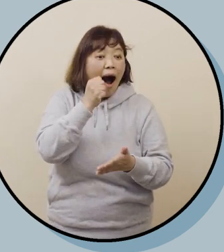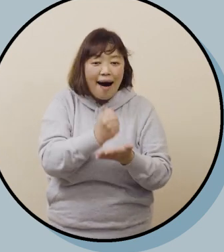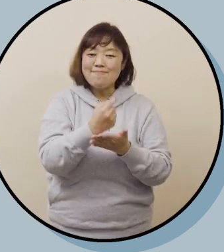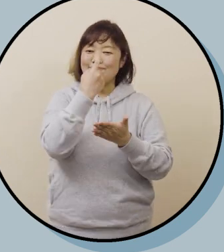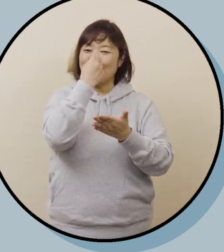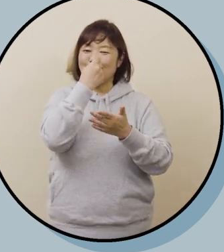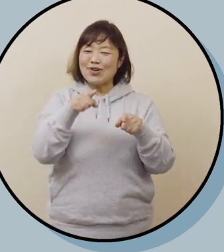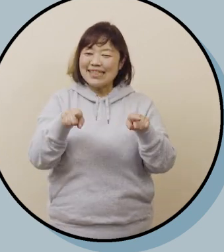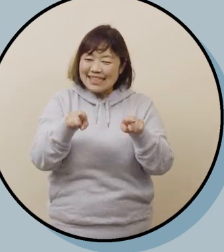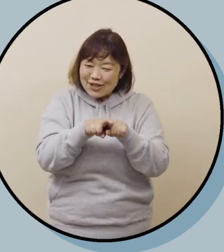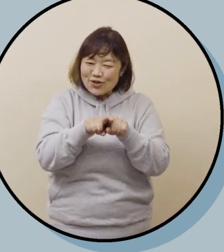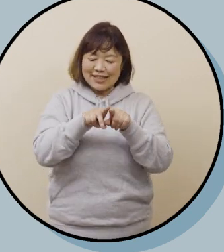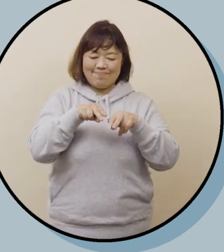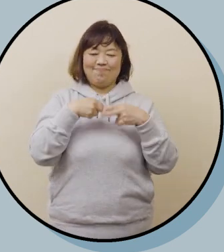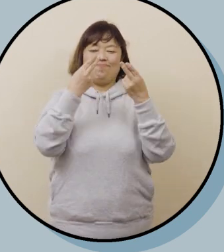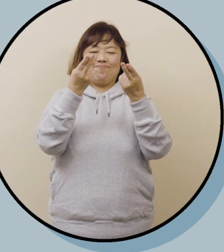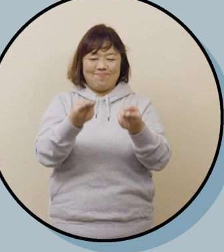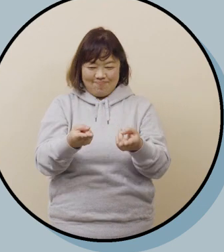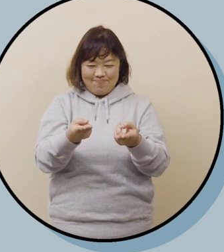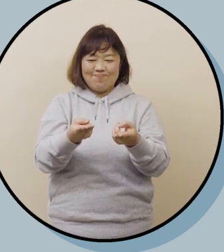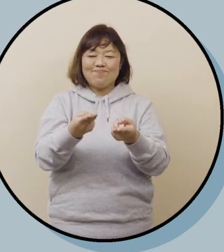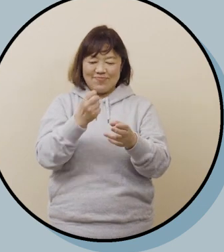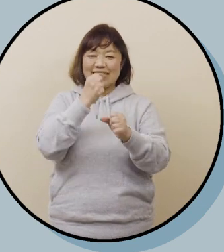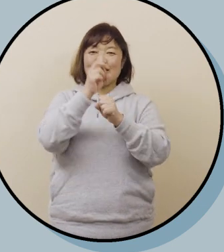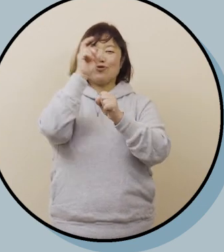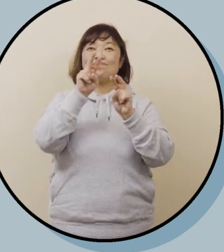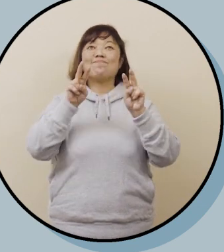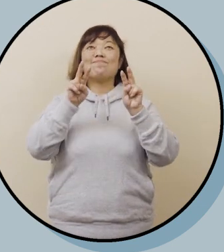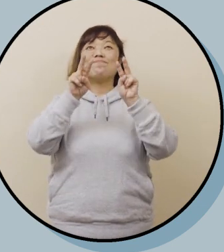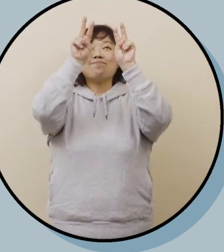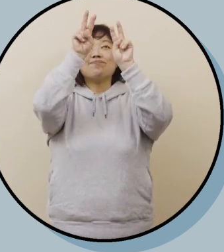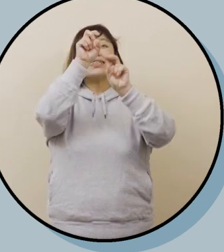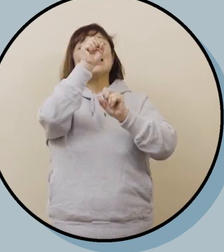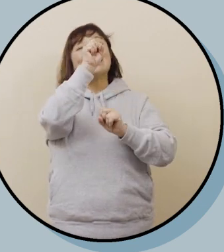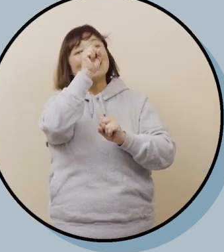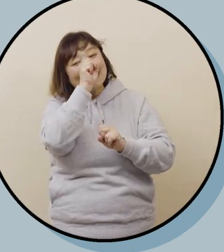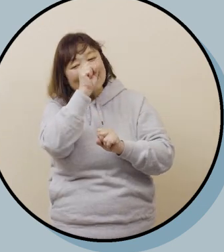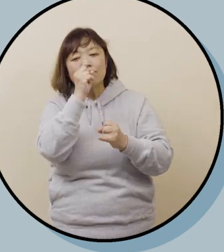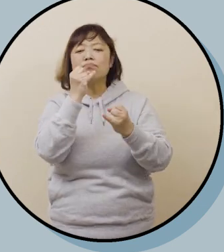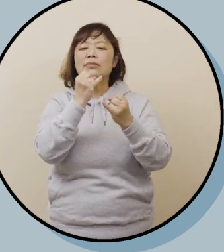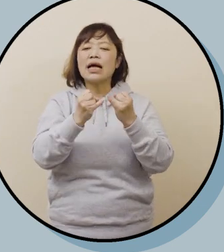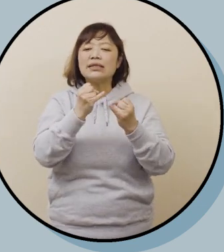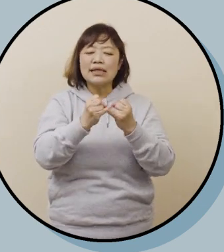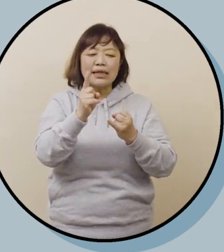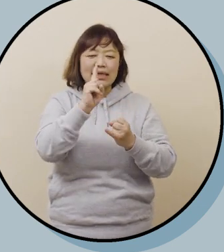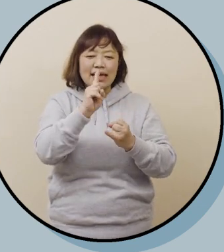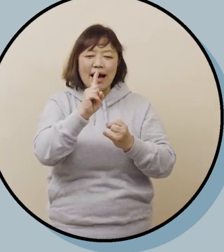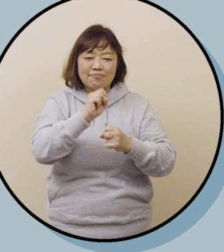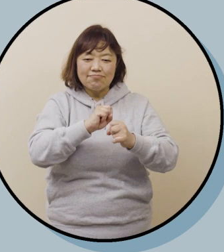て作品を鑑賞したりする例えばじゃあ私も寝っ転がって作品を見てみようとかそう